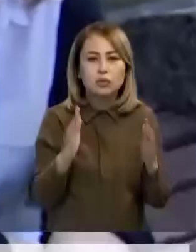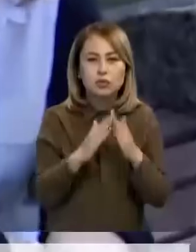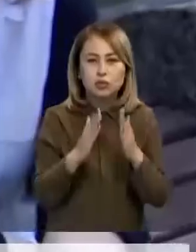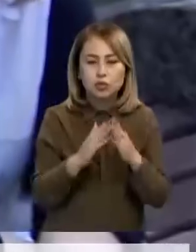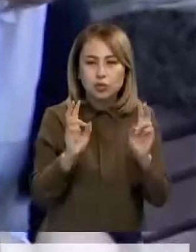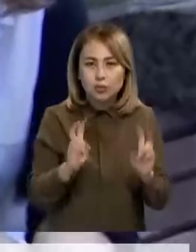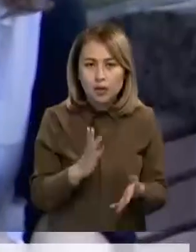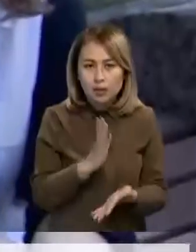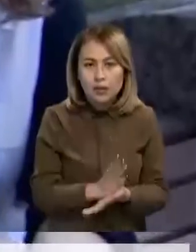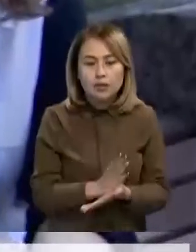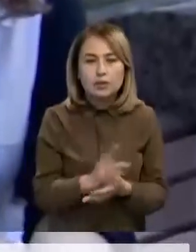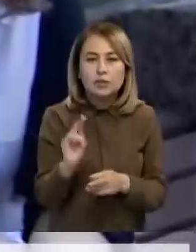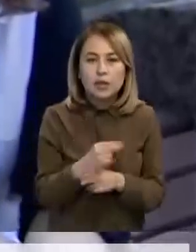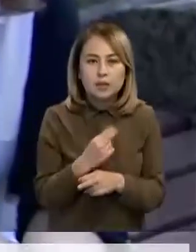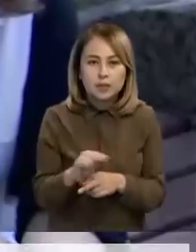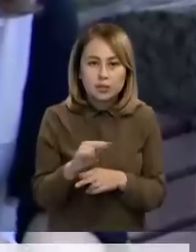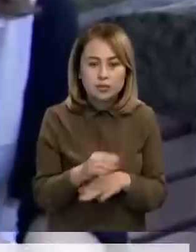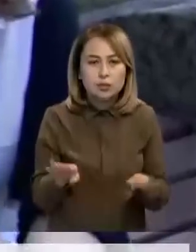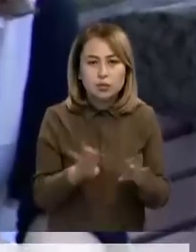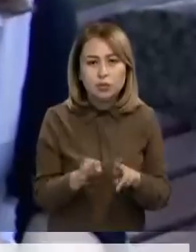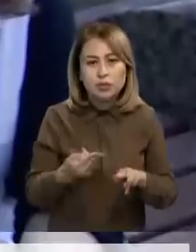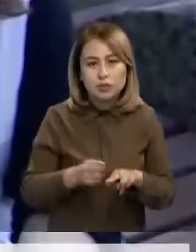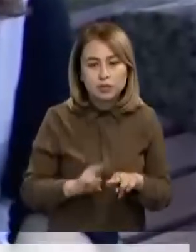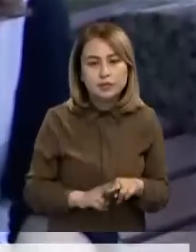бар. Баланың тәрбиесі деген сол секілді.